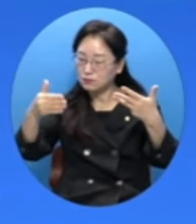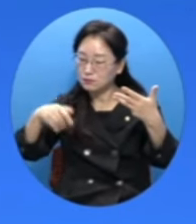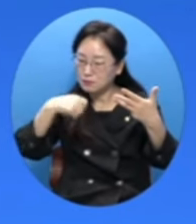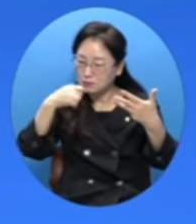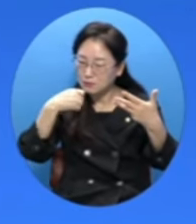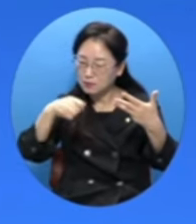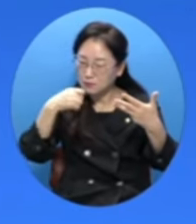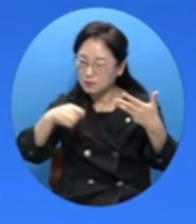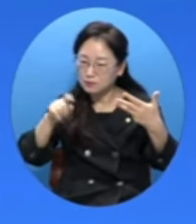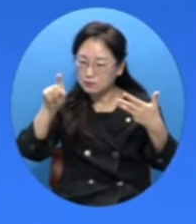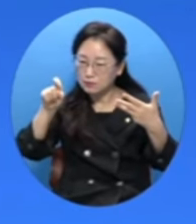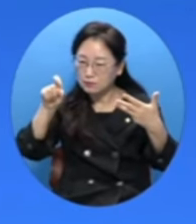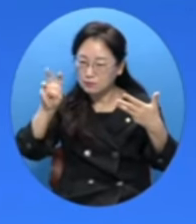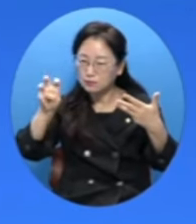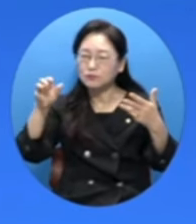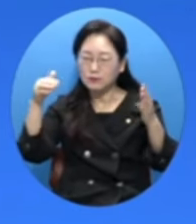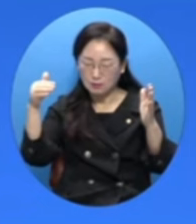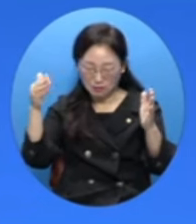먹어요.